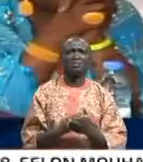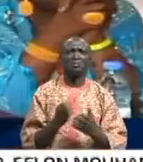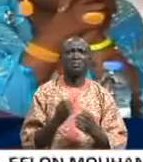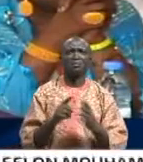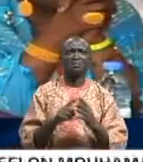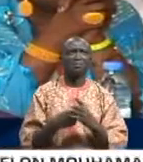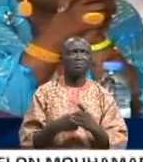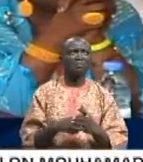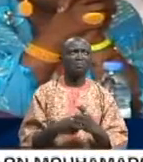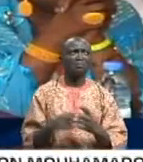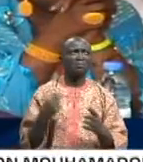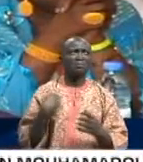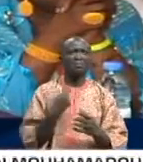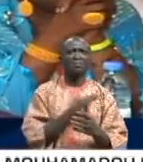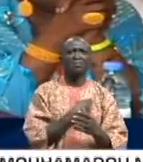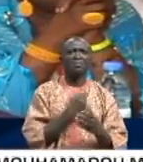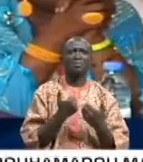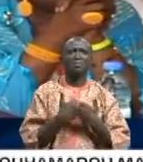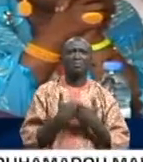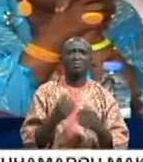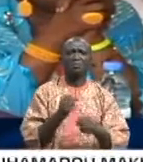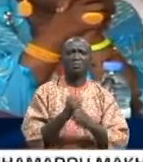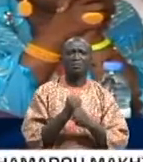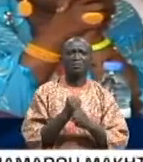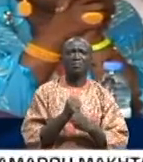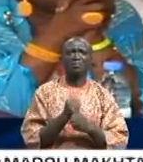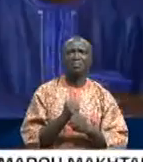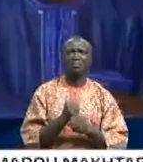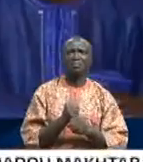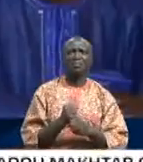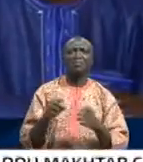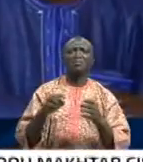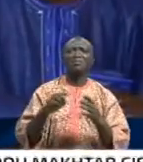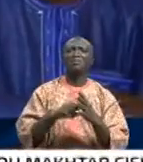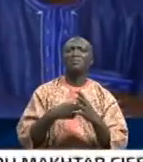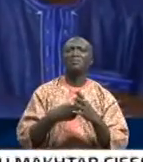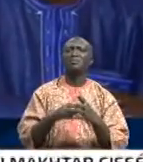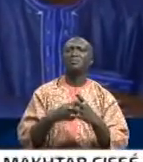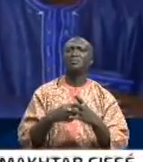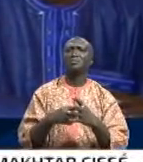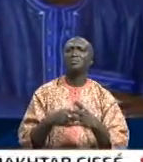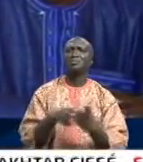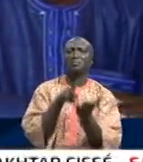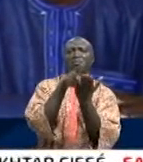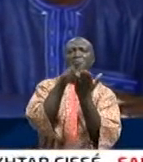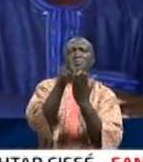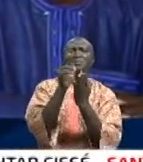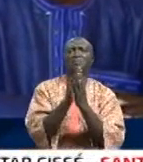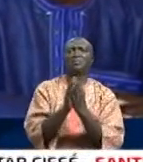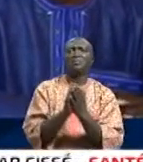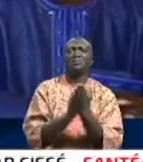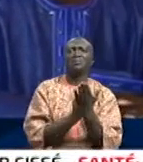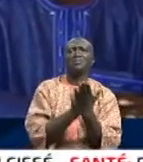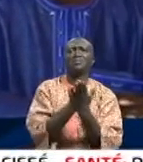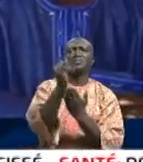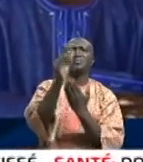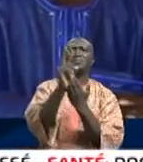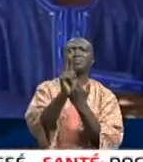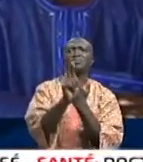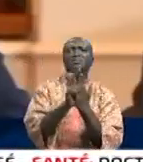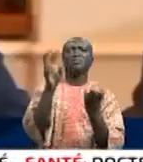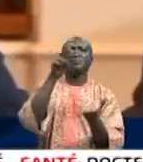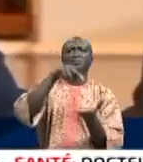nous avons pris la décision de démarrer la mensualisation des pensions à partir de janvier 2017 le point est le plus